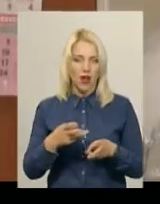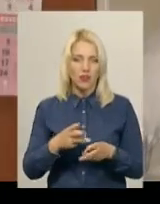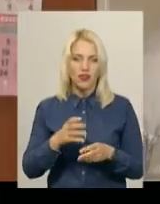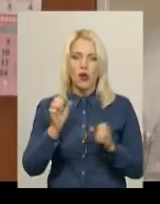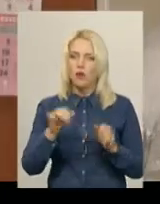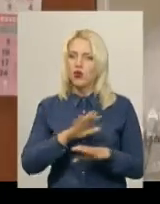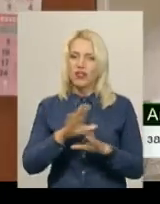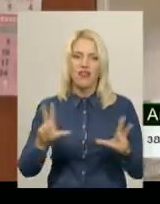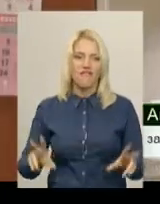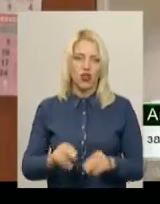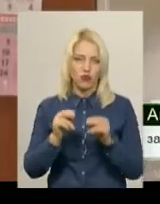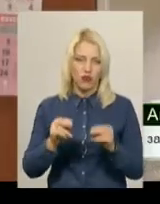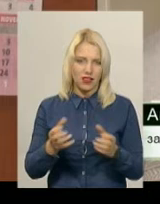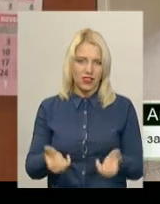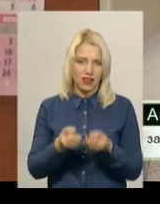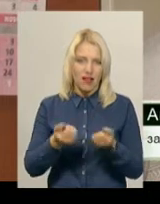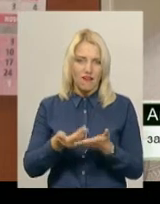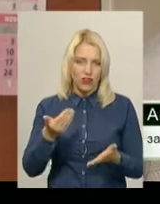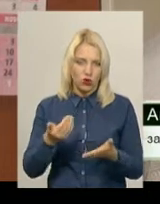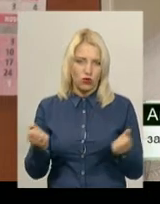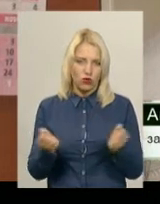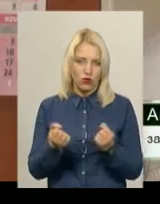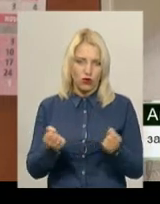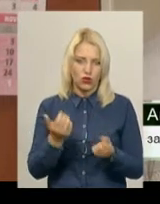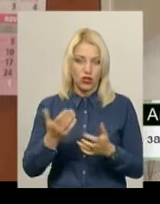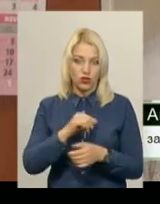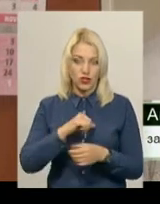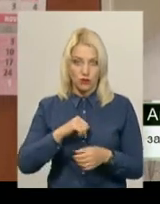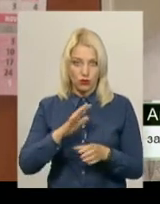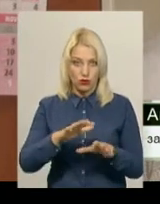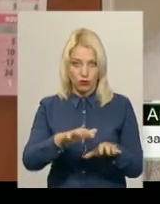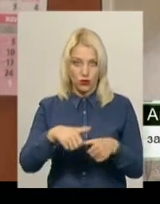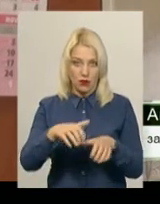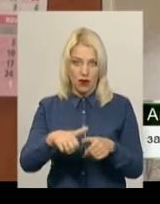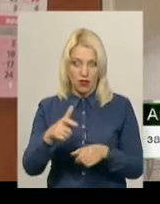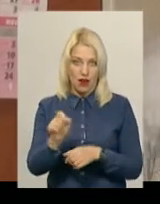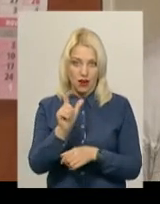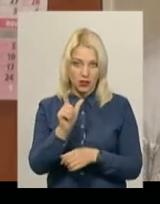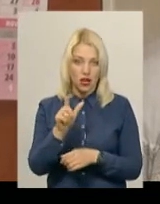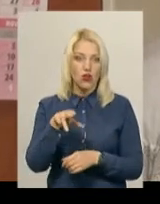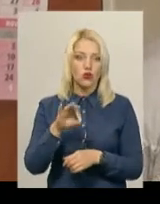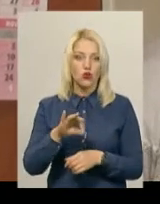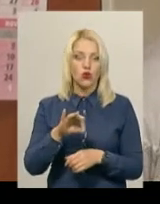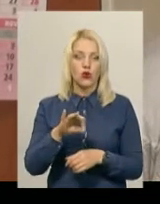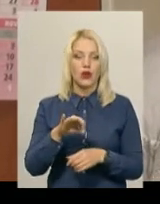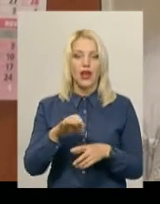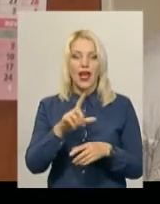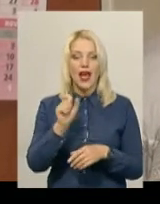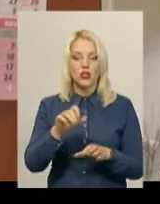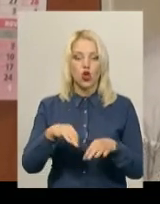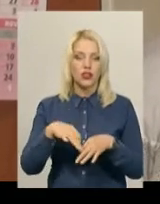холоду. Якщо енергоінвест самостійно почне знову відбирати газ, то газотранспортна